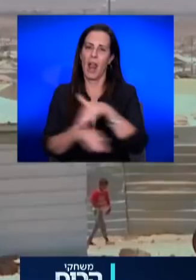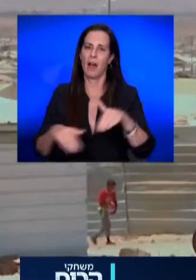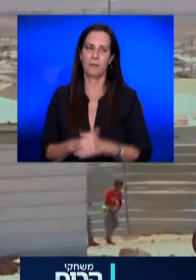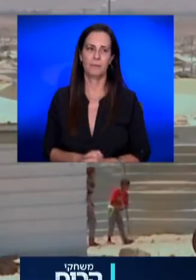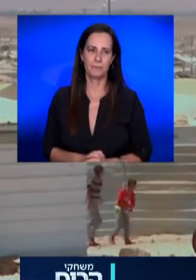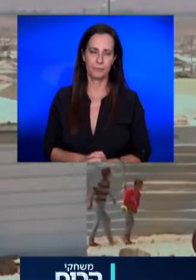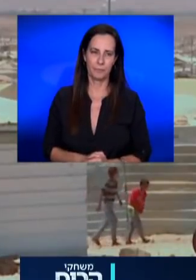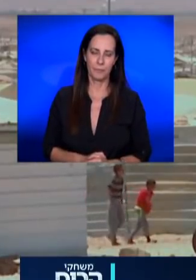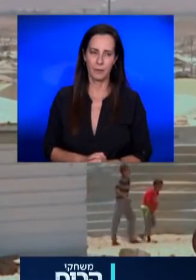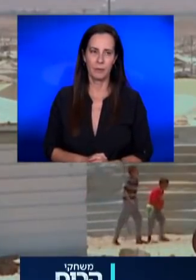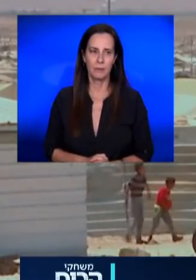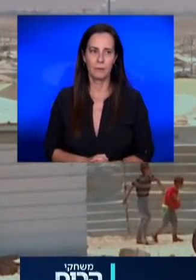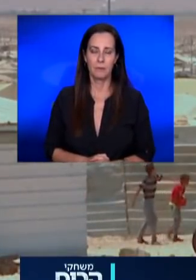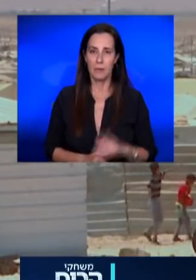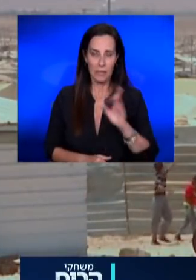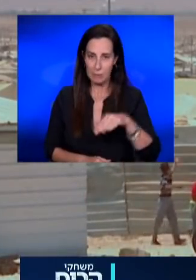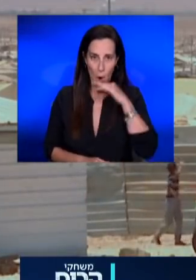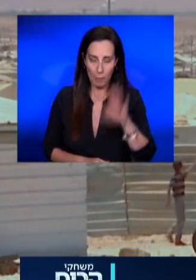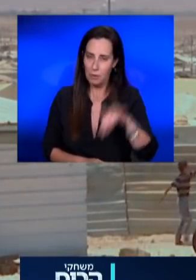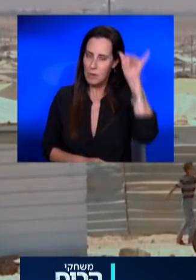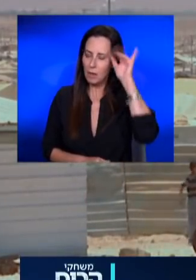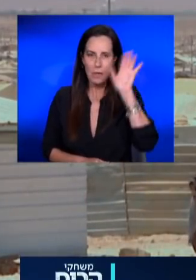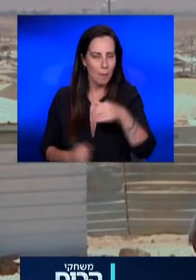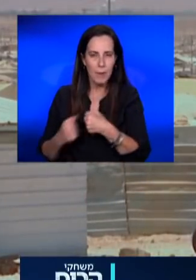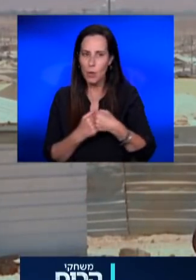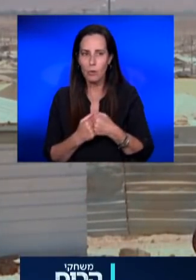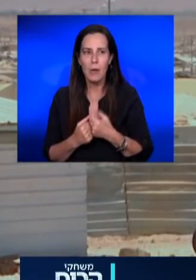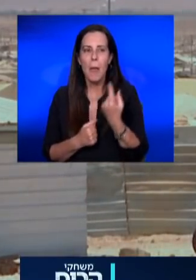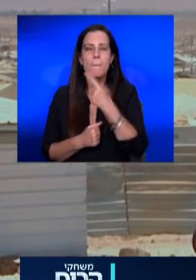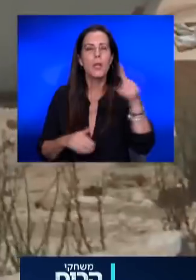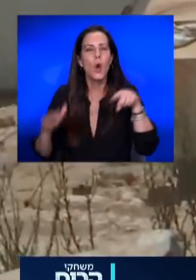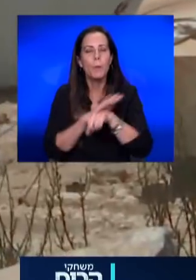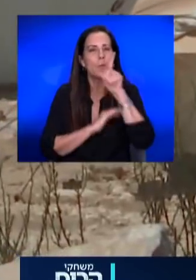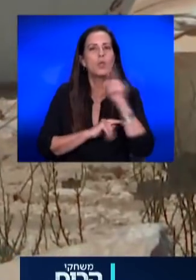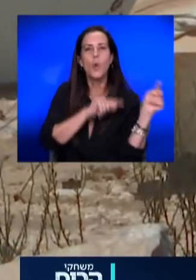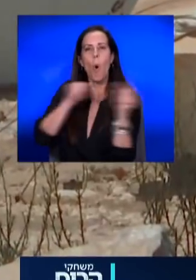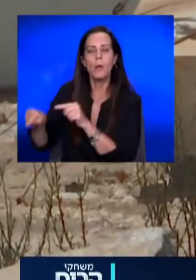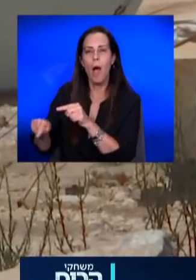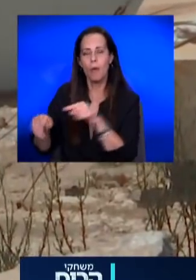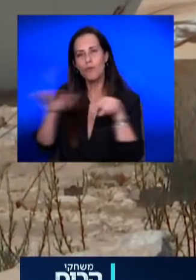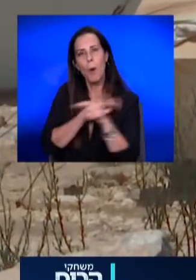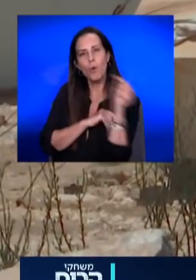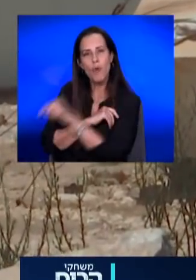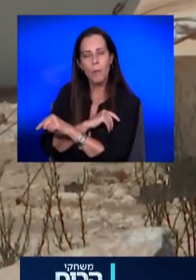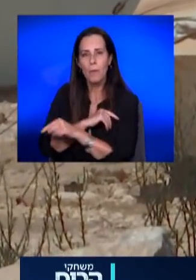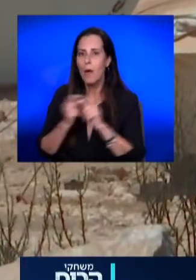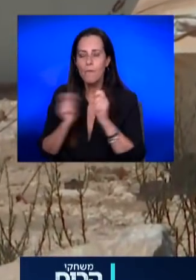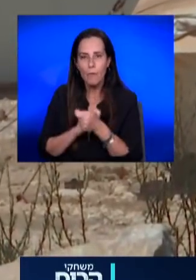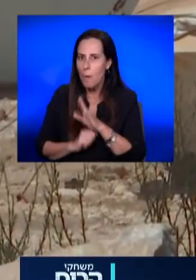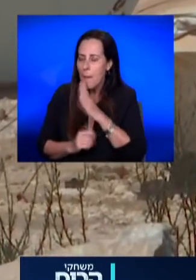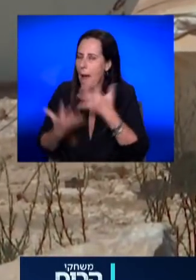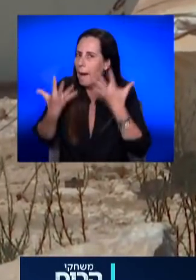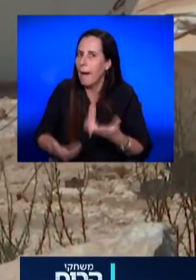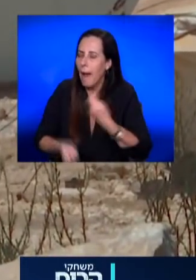אלבטאלה. אם לא די בכך, ירדן מתמודדת עם כמיליון פליטים סורים שנמלטו לשטחה והפכו נטל על